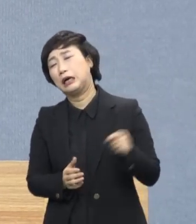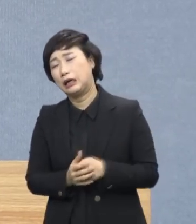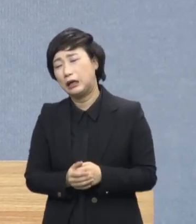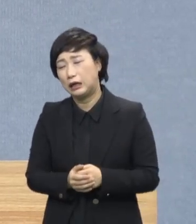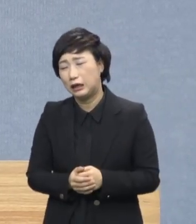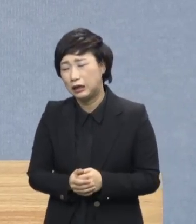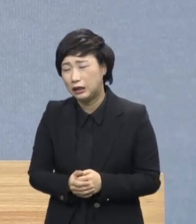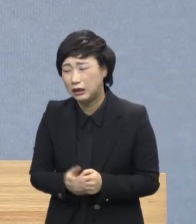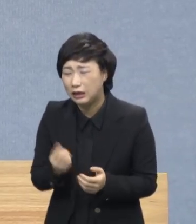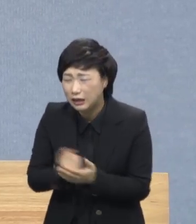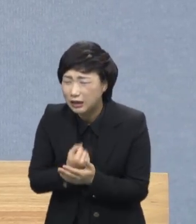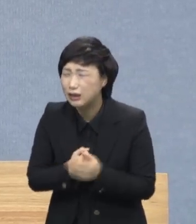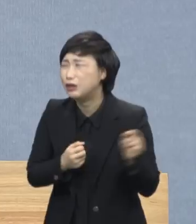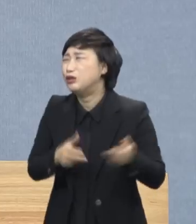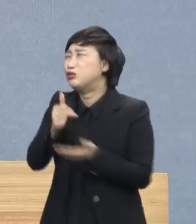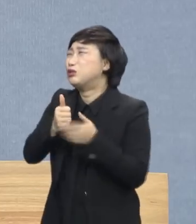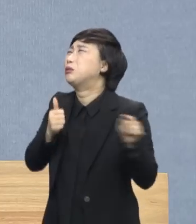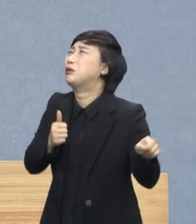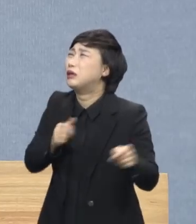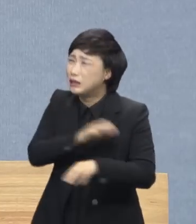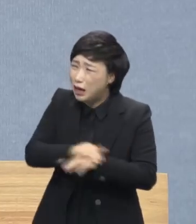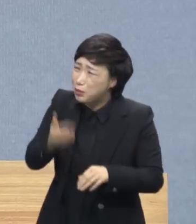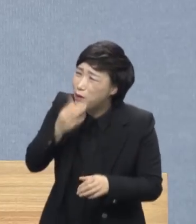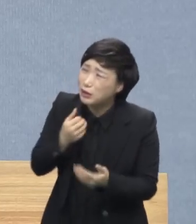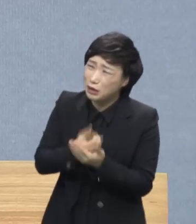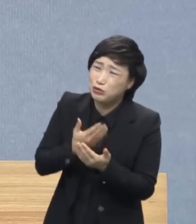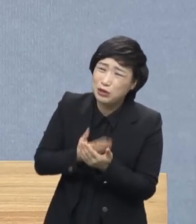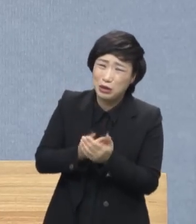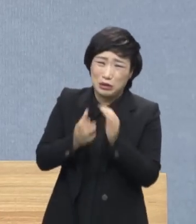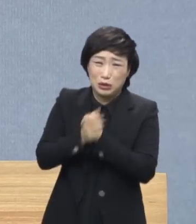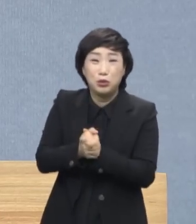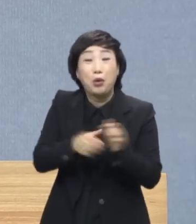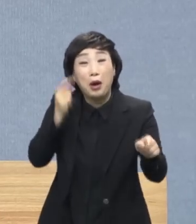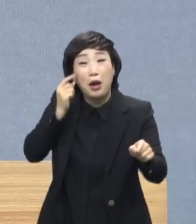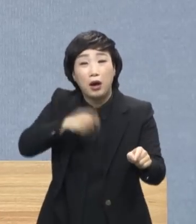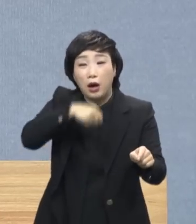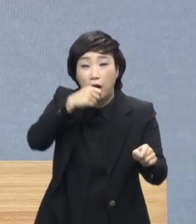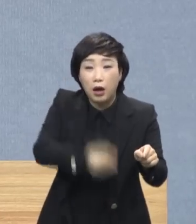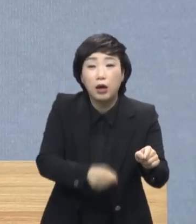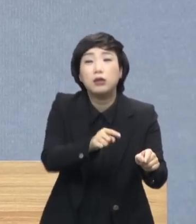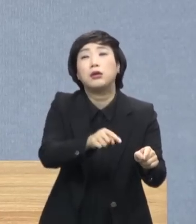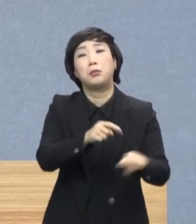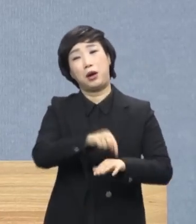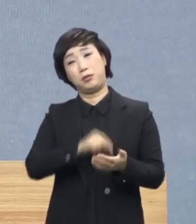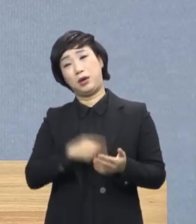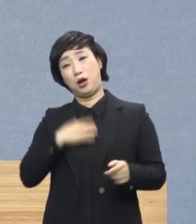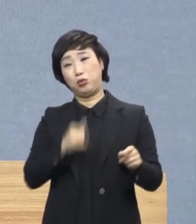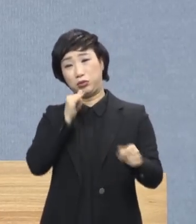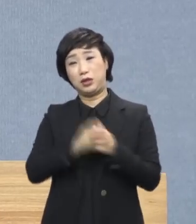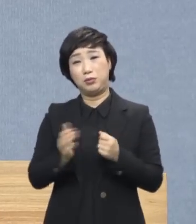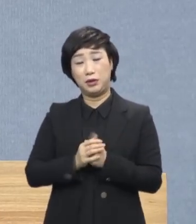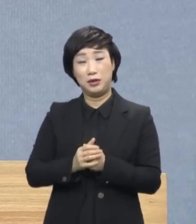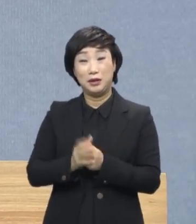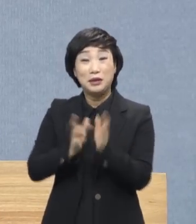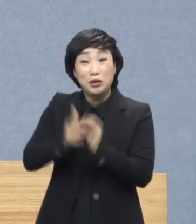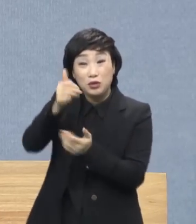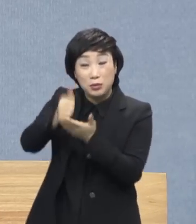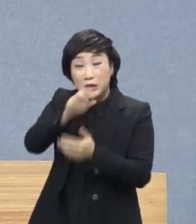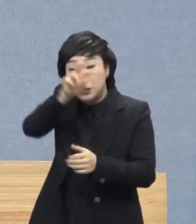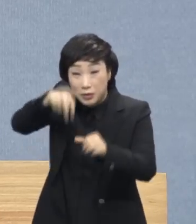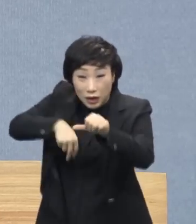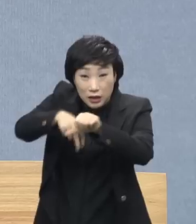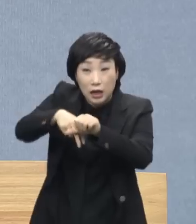먹는 사람 밥 먹게 해주세요. 밥 못 먹는 사람은 내 그 심정 잘 알지. 그 심정 잘 알지. 예수님은